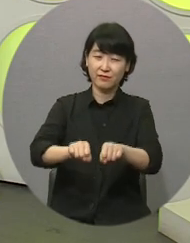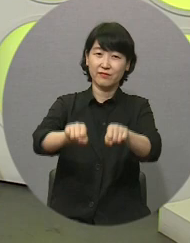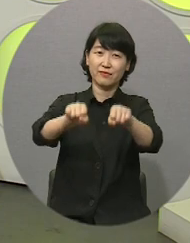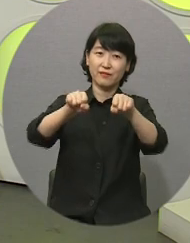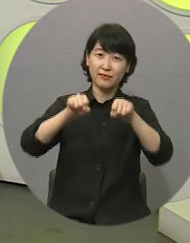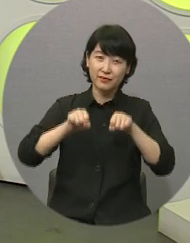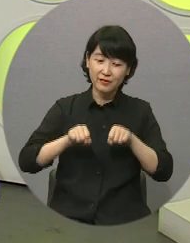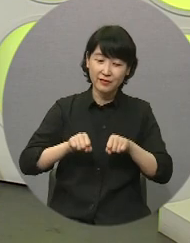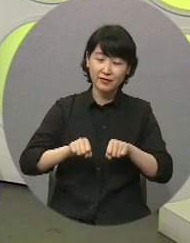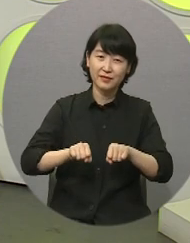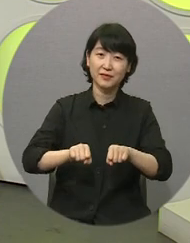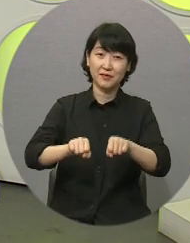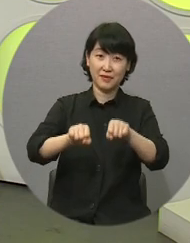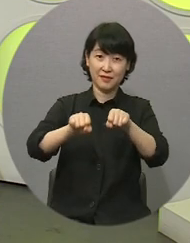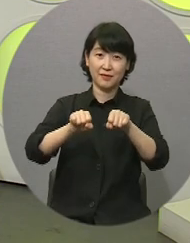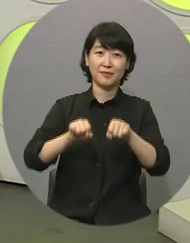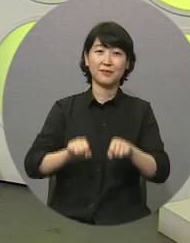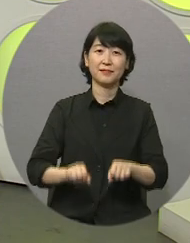쳐다보자